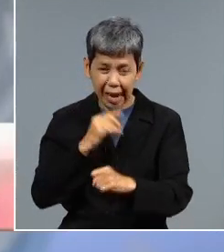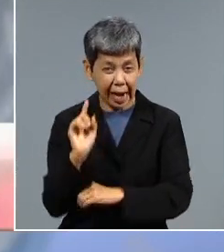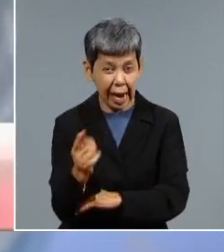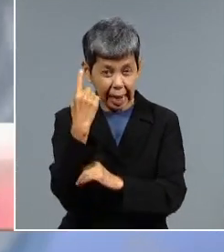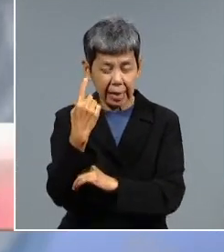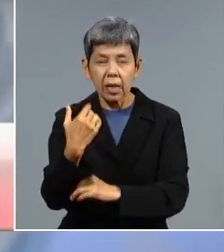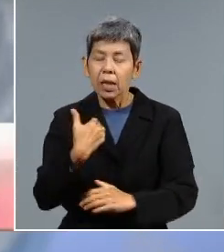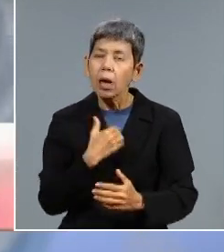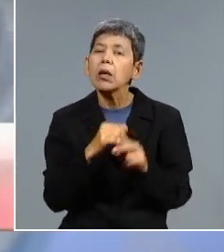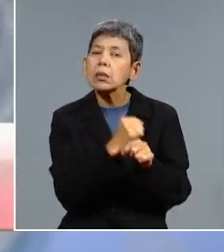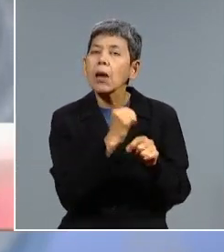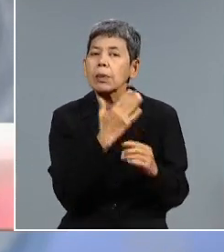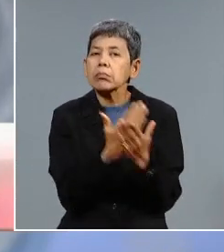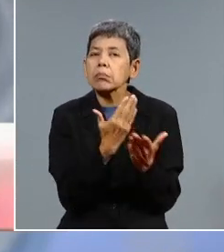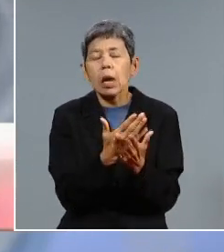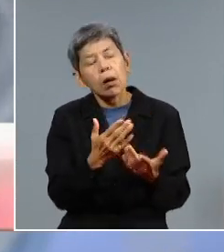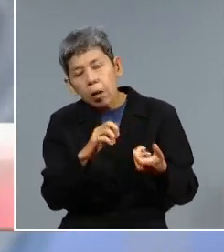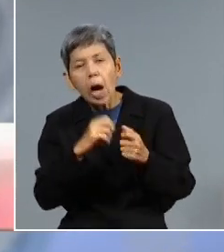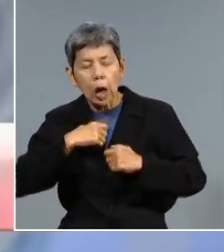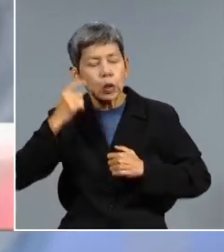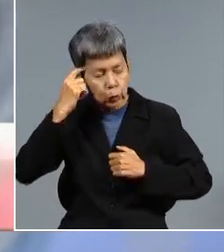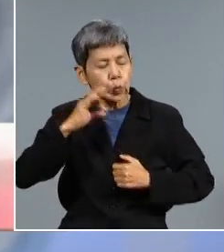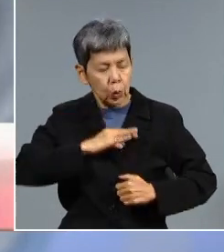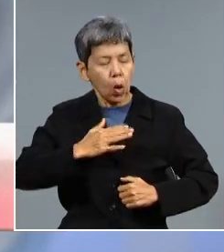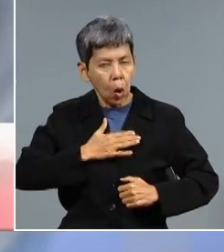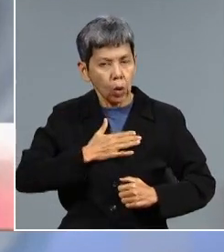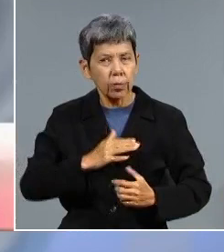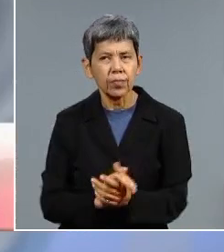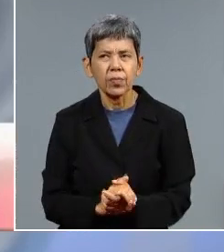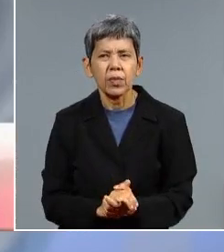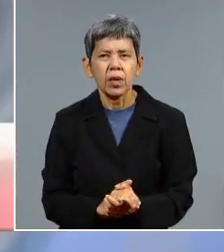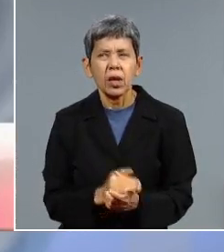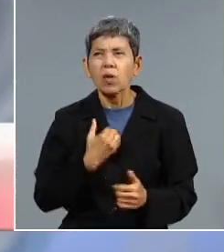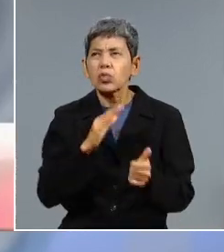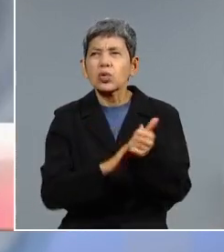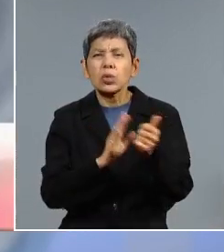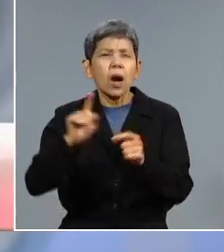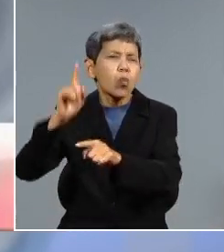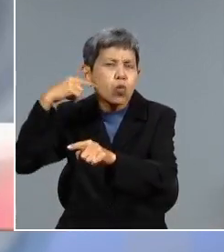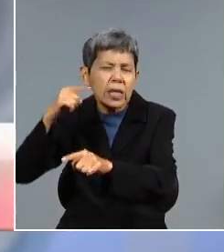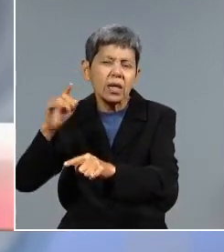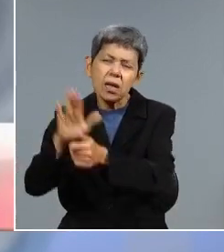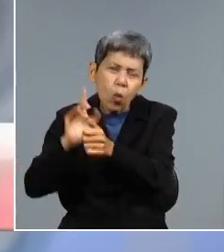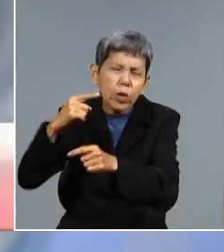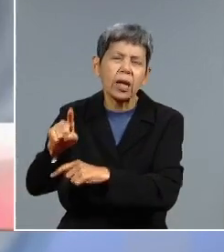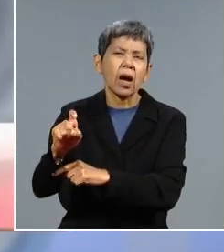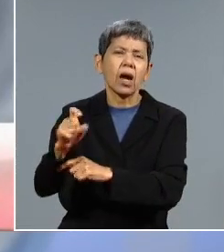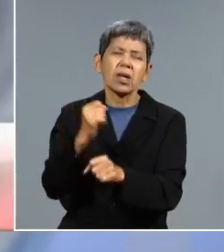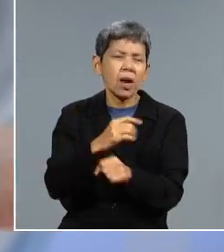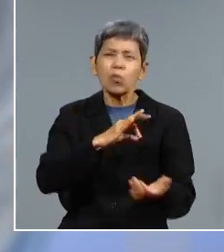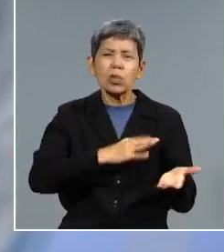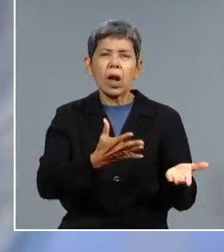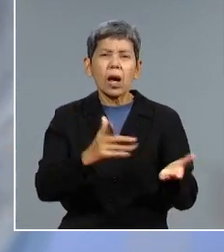แรกน่ะเขาก็ช่วยเองเพื่อทั้งเงินเรื่องเราเองก็รู้เข้าใจจริงมาทำหรือไม่ต้องสร้างแล้วมันก็เป็นผู้ยิ่งใหญ่ใจจิตใจมึงทำด้วย